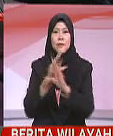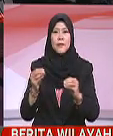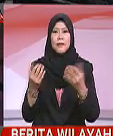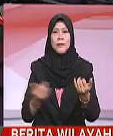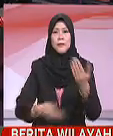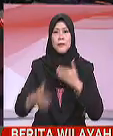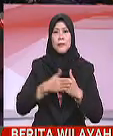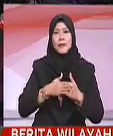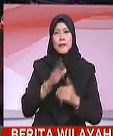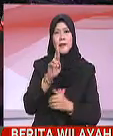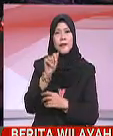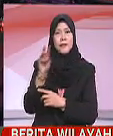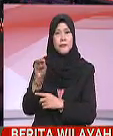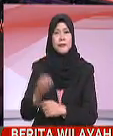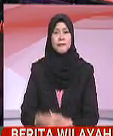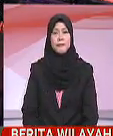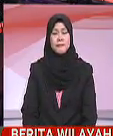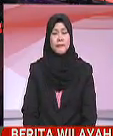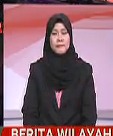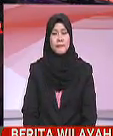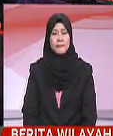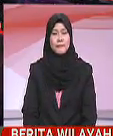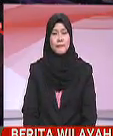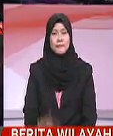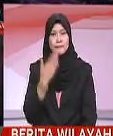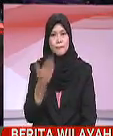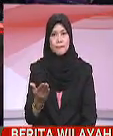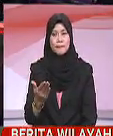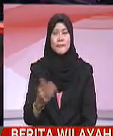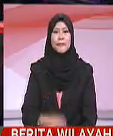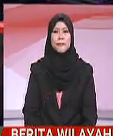bersama Nur Lela di Angkasa Puri. Silakan, Lela. Baik, terima kasih, Bu Mawin.